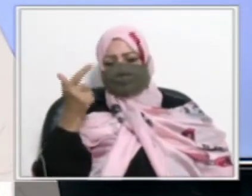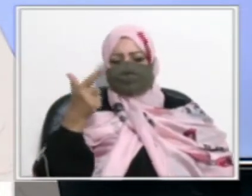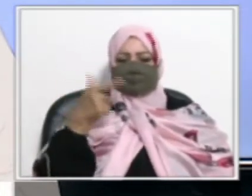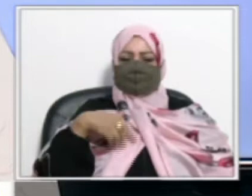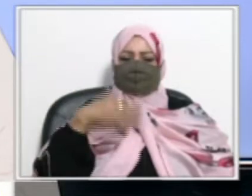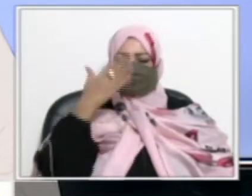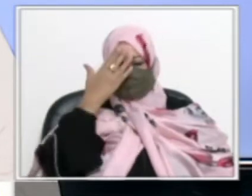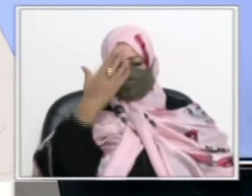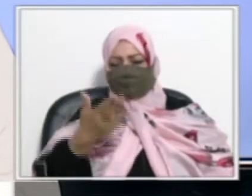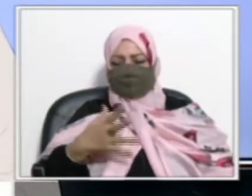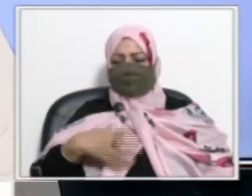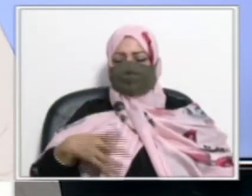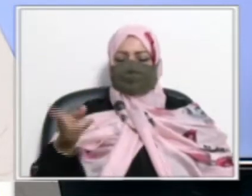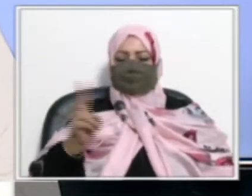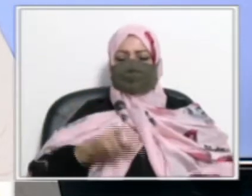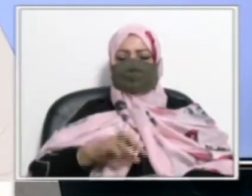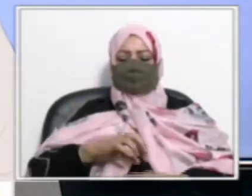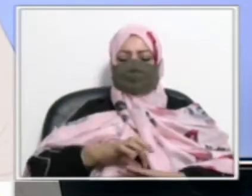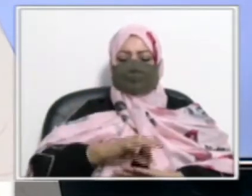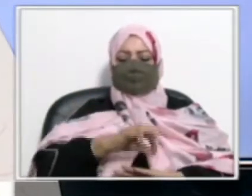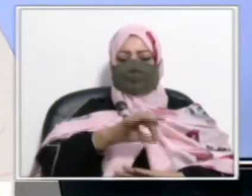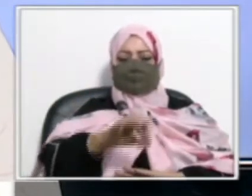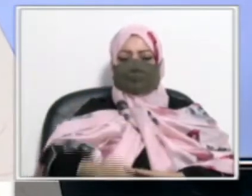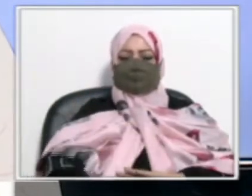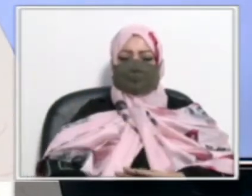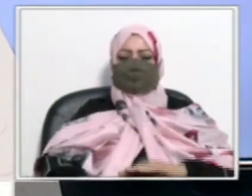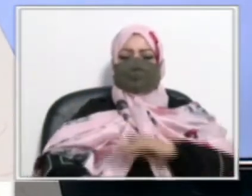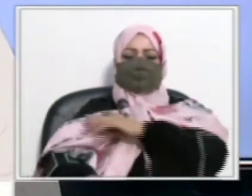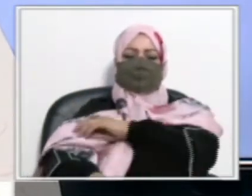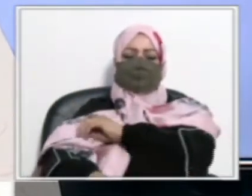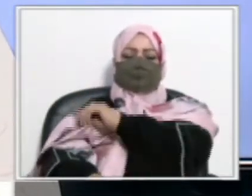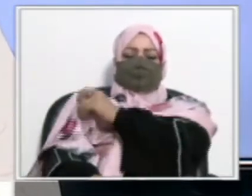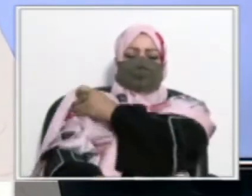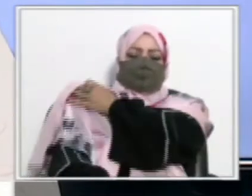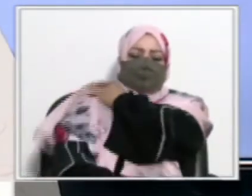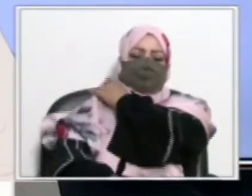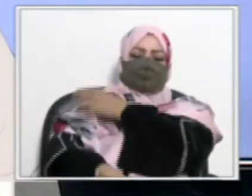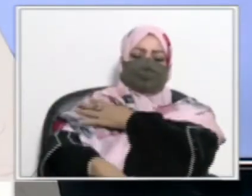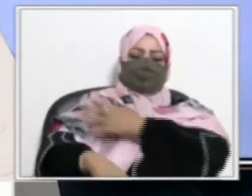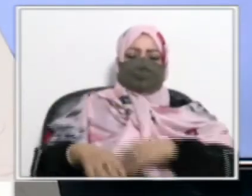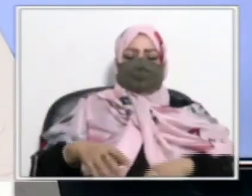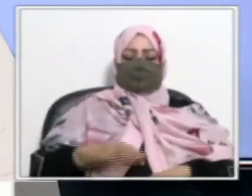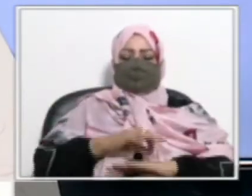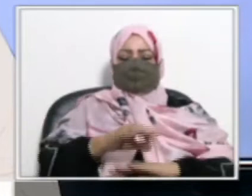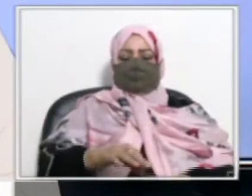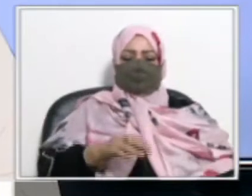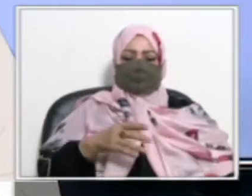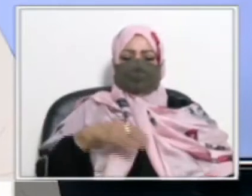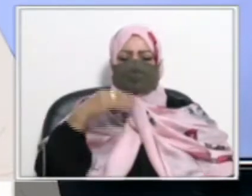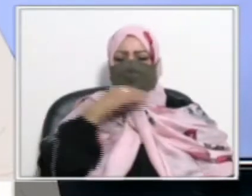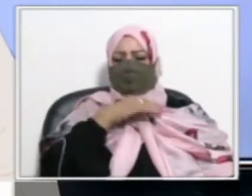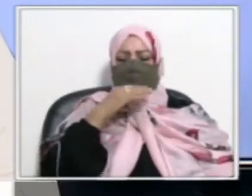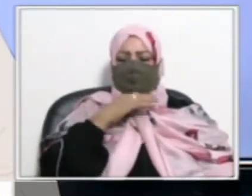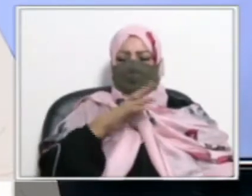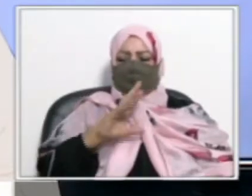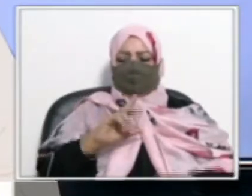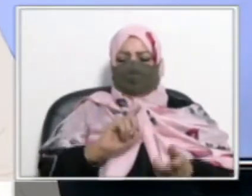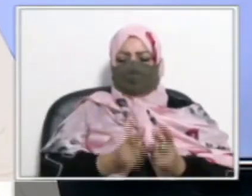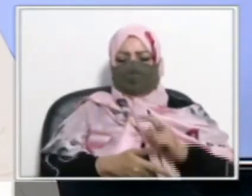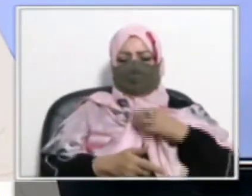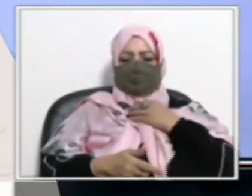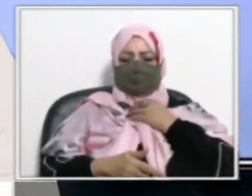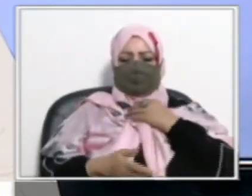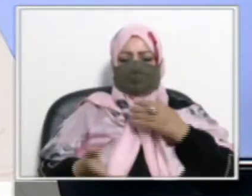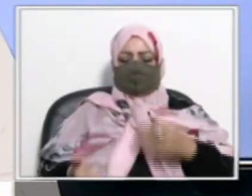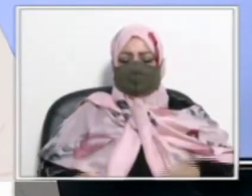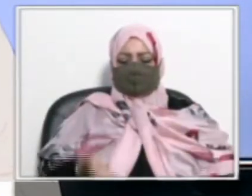ببدلا عنها بركعة أخرى، أو أضاف ركنا من أركان الصلاة، قرأ الفاتحة مرتين أو جعل